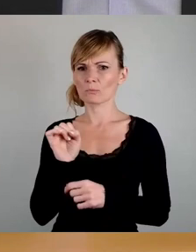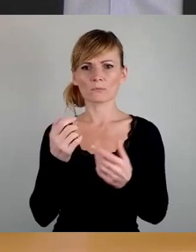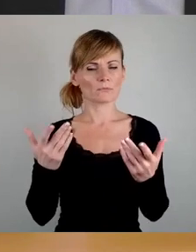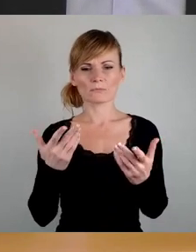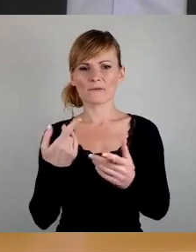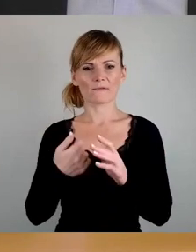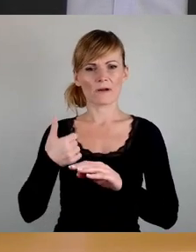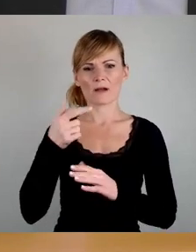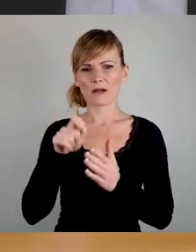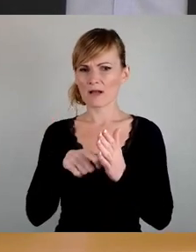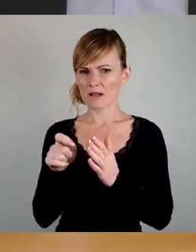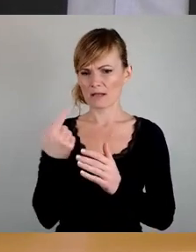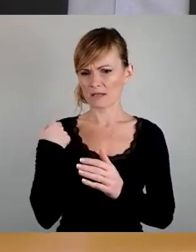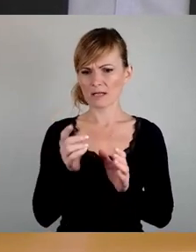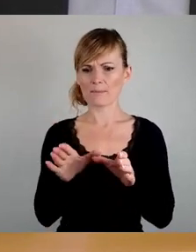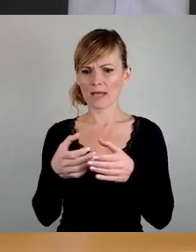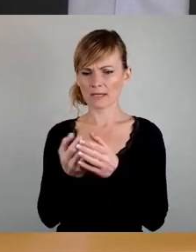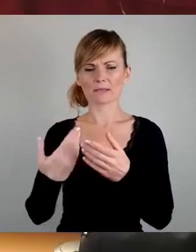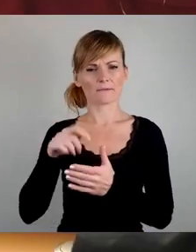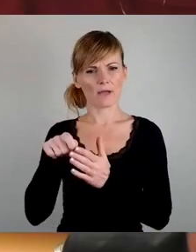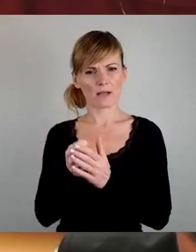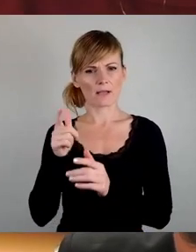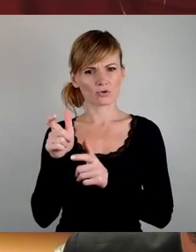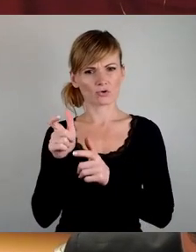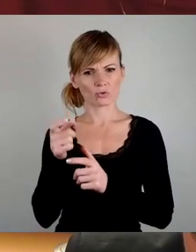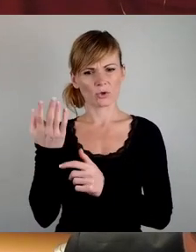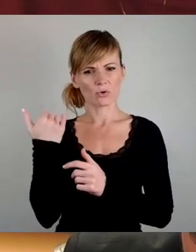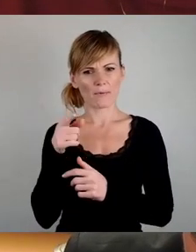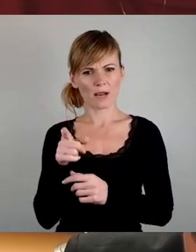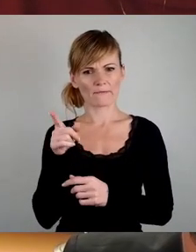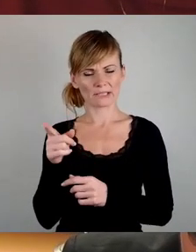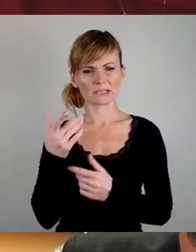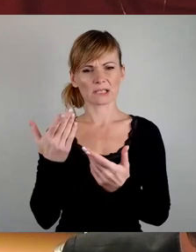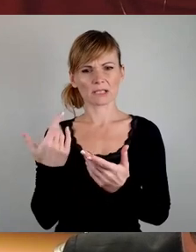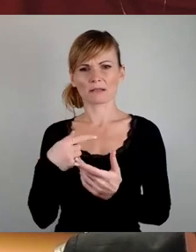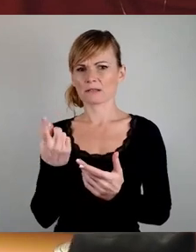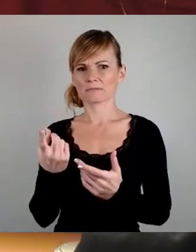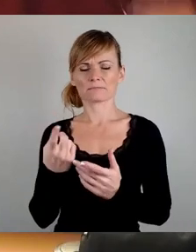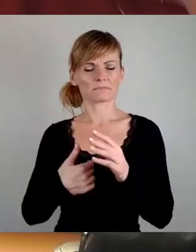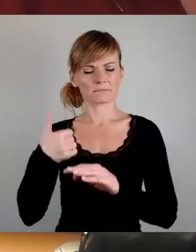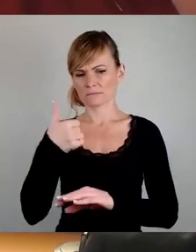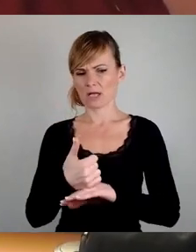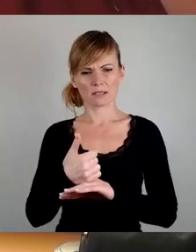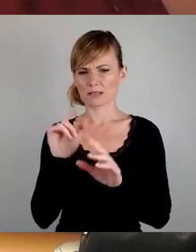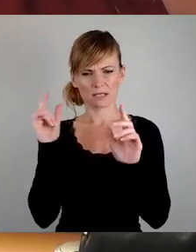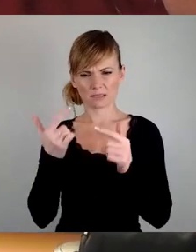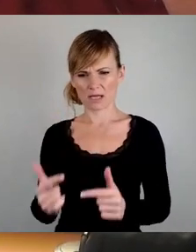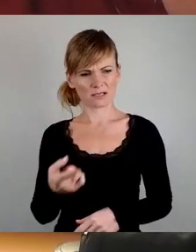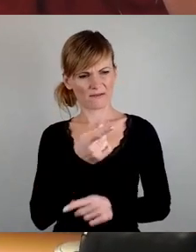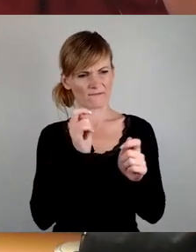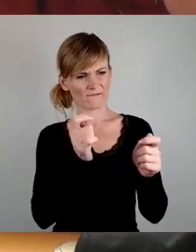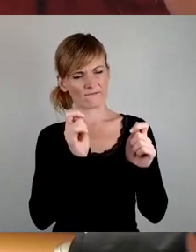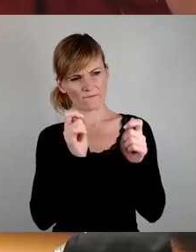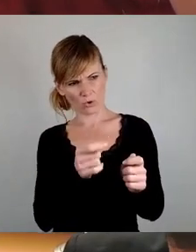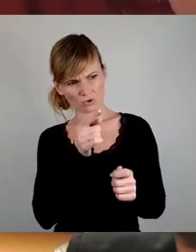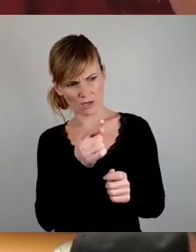dieser Gemeindewahlausschuss, also normalerweise gegen die zu wählen, Kandidaten haben wir erstmal nicht. Sie haben was vorgeschlagen, wir haben in dem Rat, also